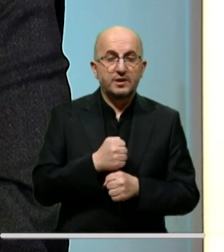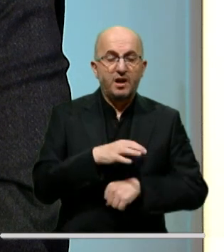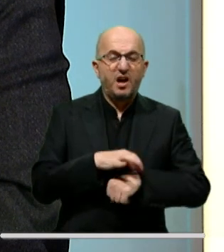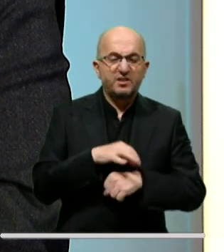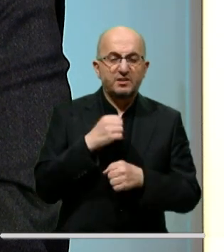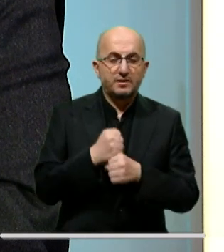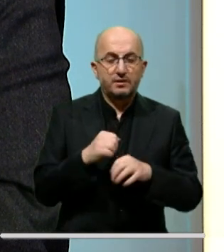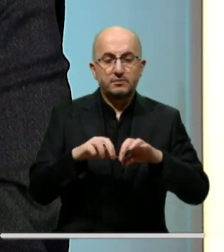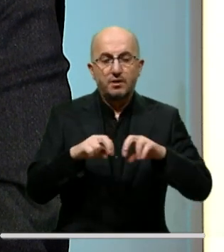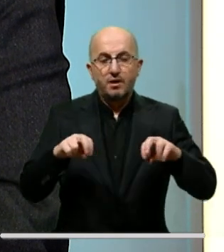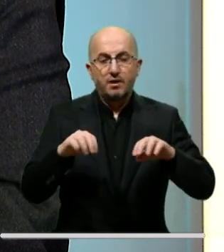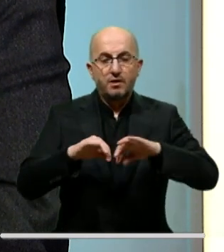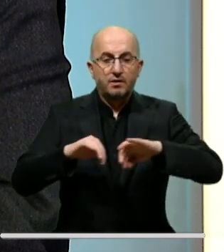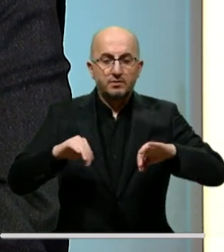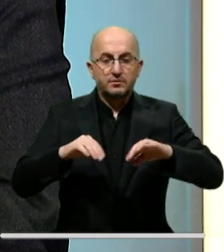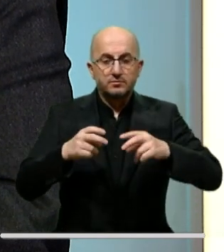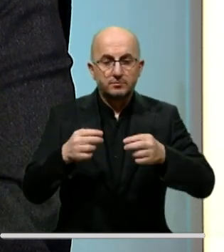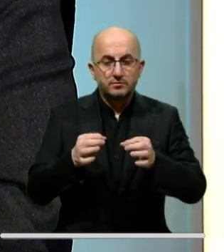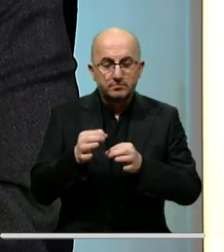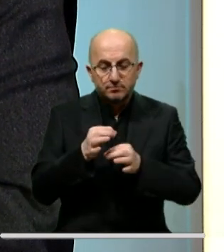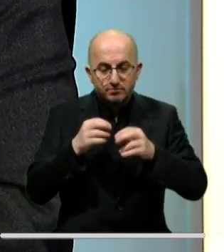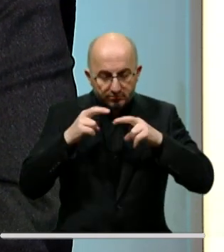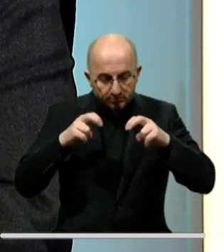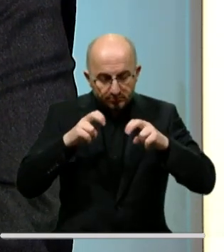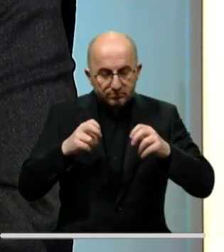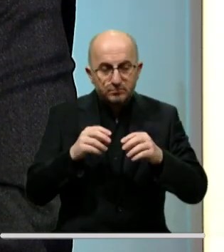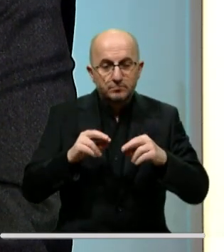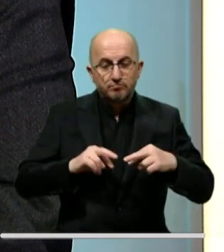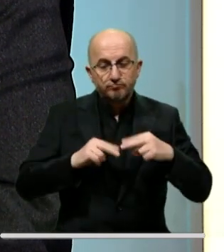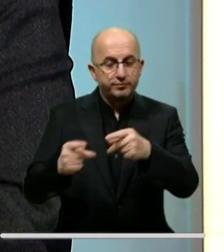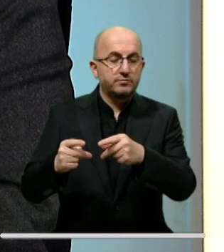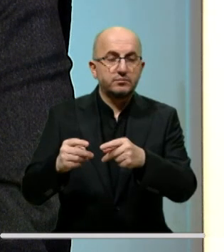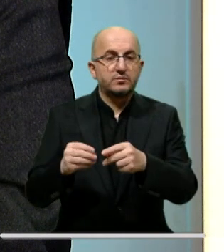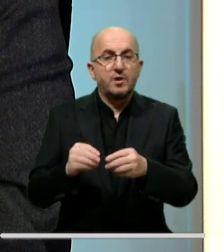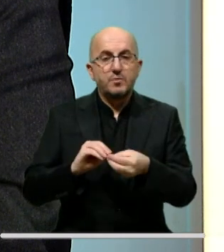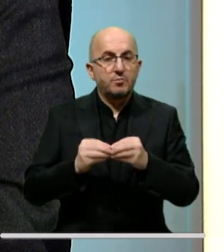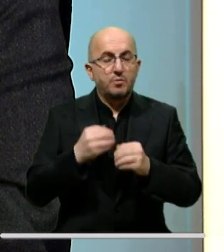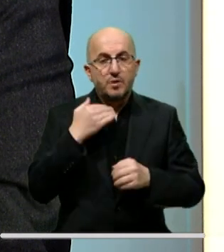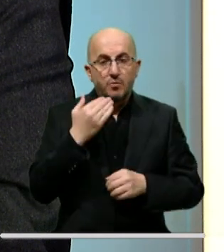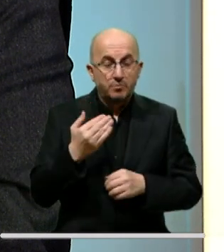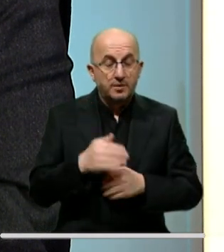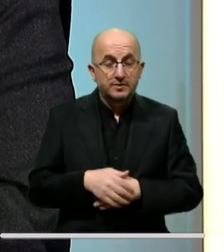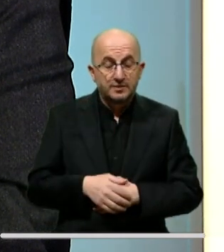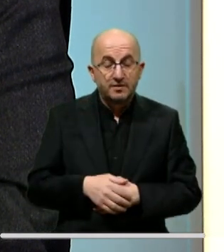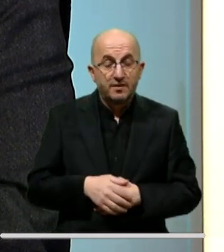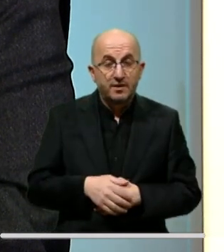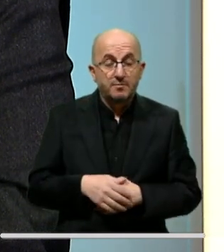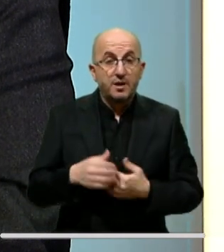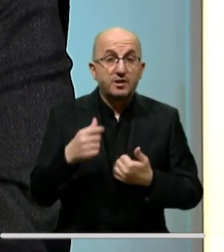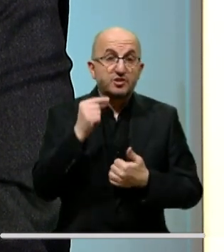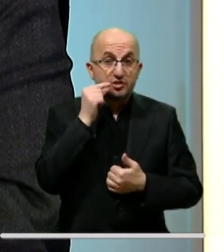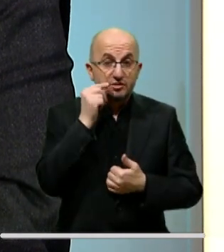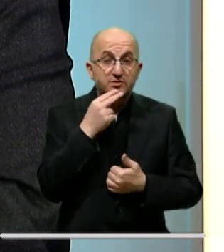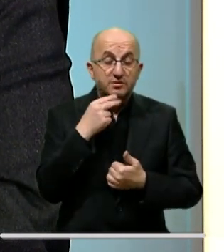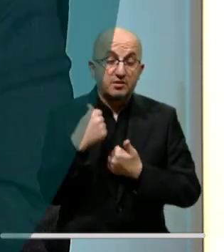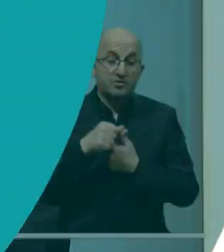genin ayrıştırılması ve o şekilde eee nakledilmesine bir sakınca olmaz tabii ki fiilen nikahlı